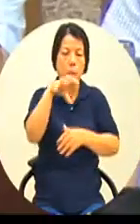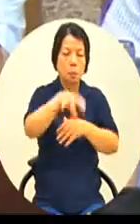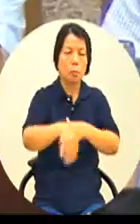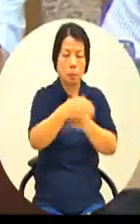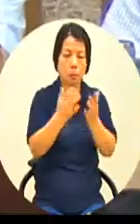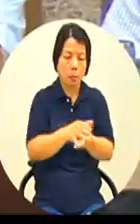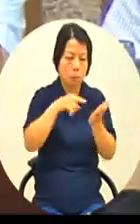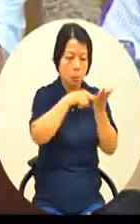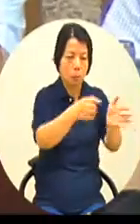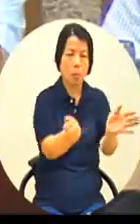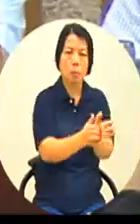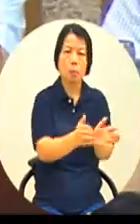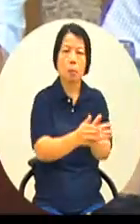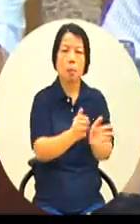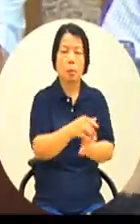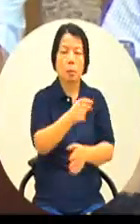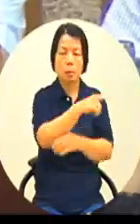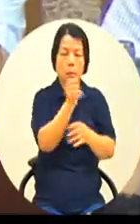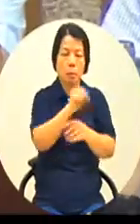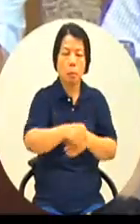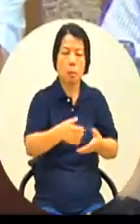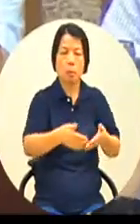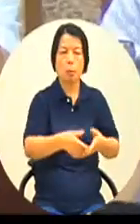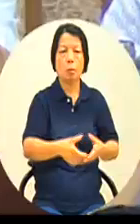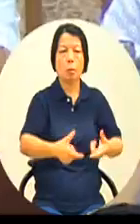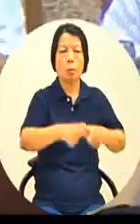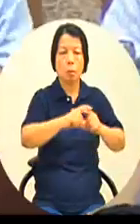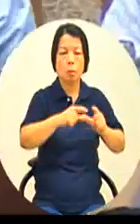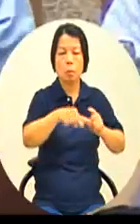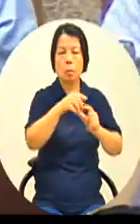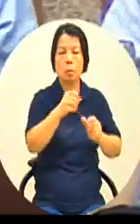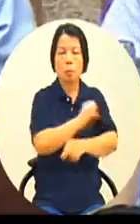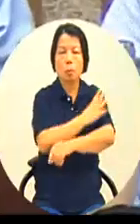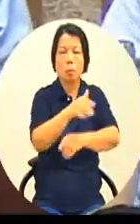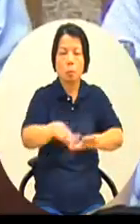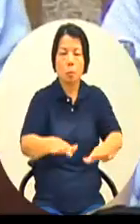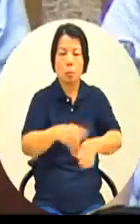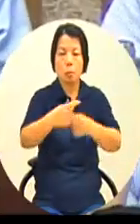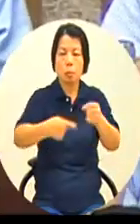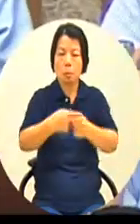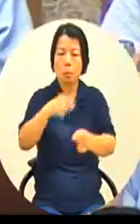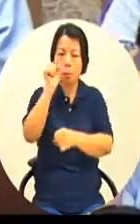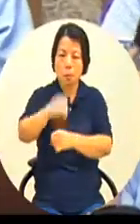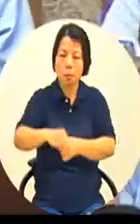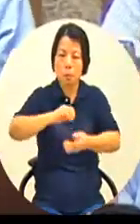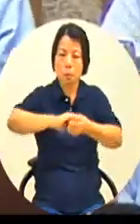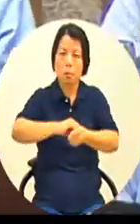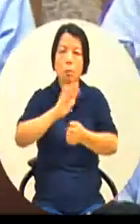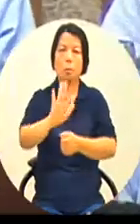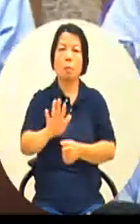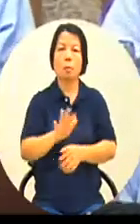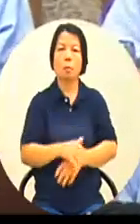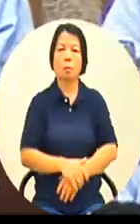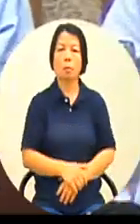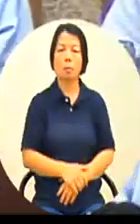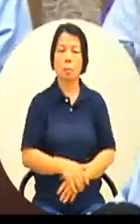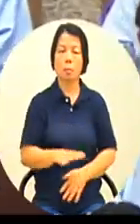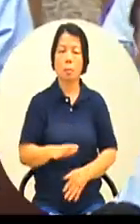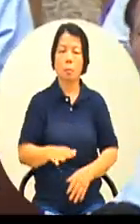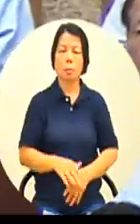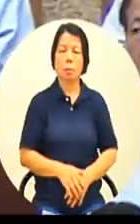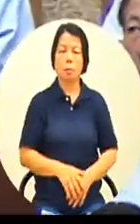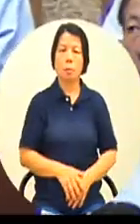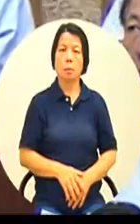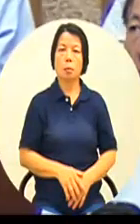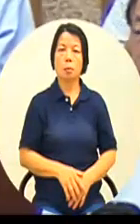三已经交予迄个高铁局因先初审，初审了，因啊今年都会等甲咱核定吼。那今年都来等甲咱核定，咱是预计，因